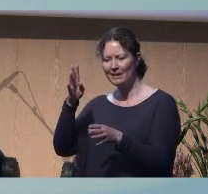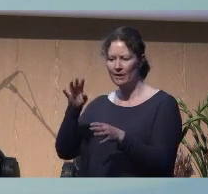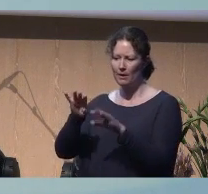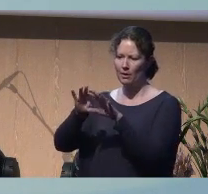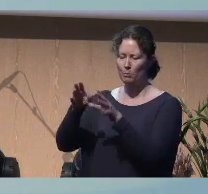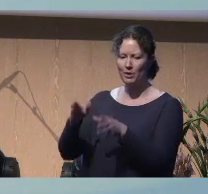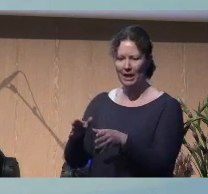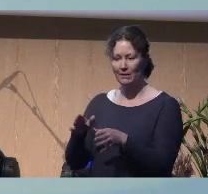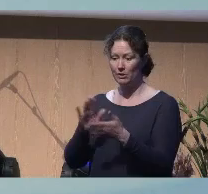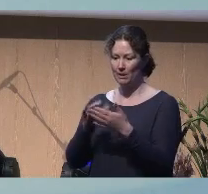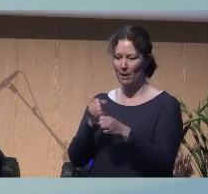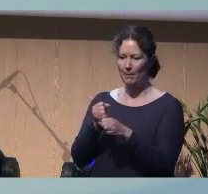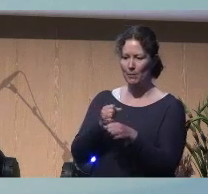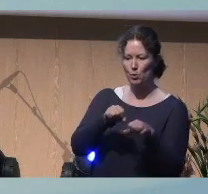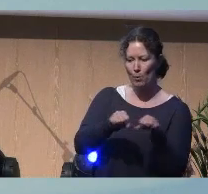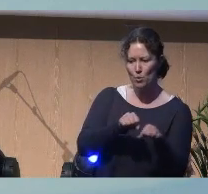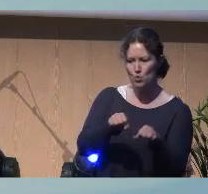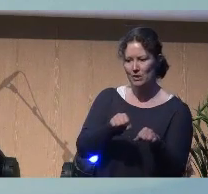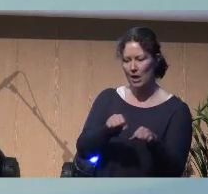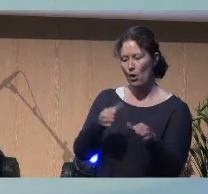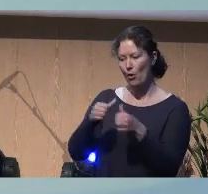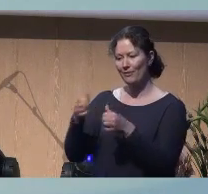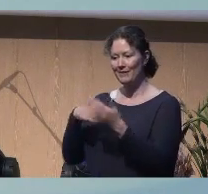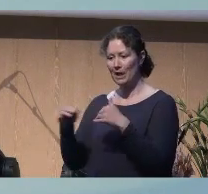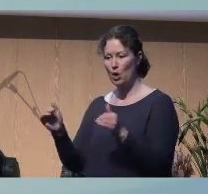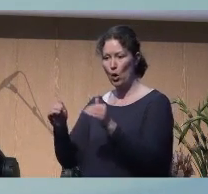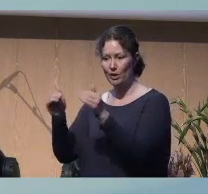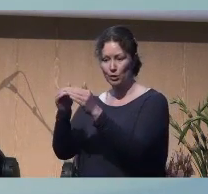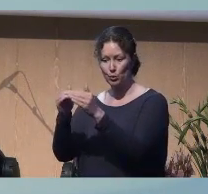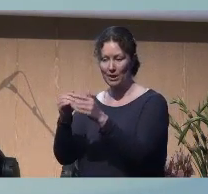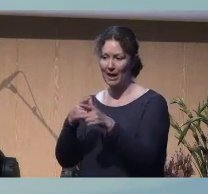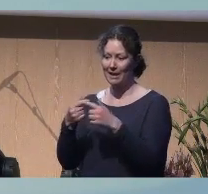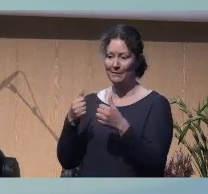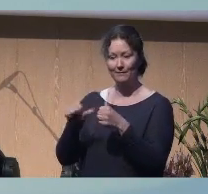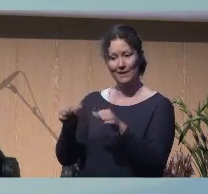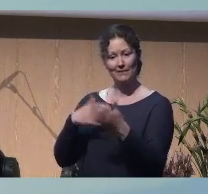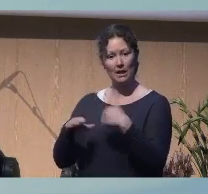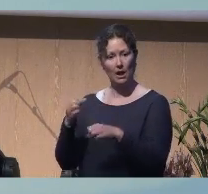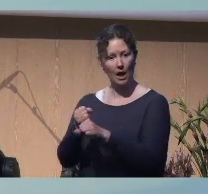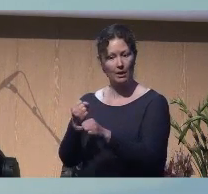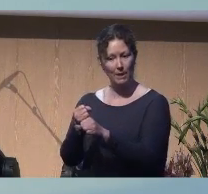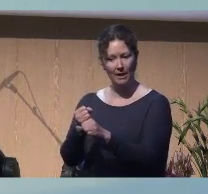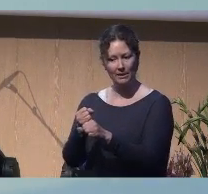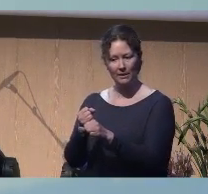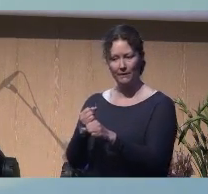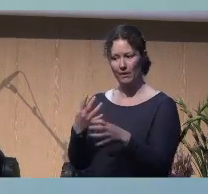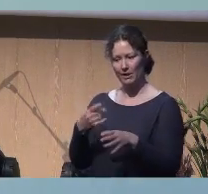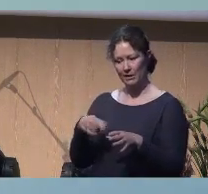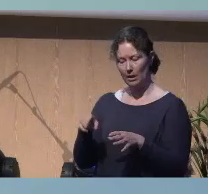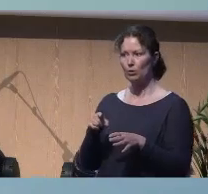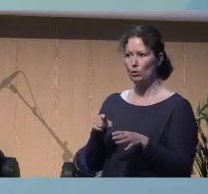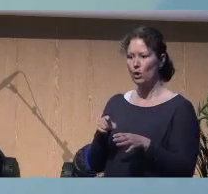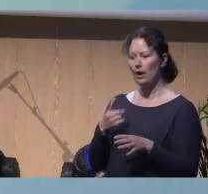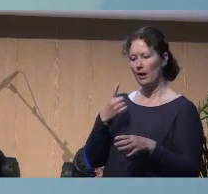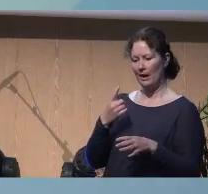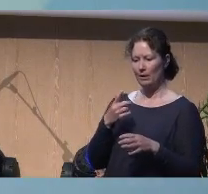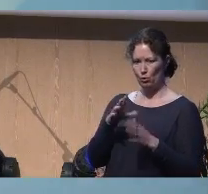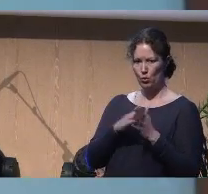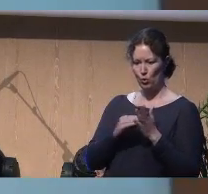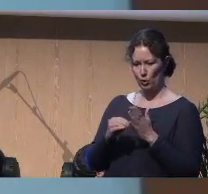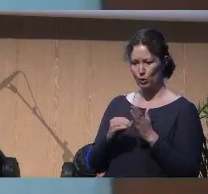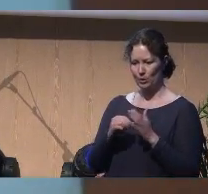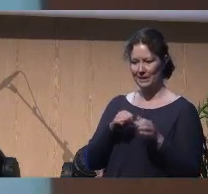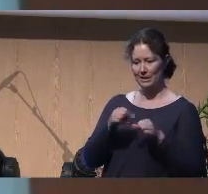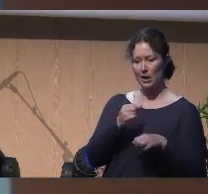samarbeid mellom kommune og frivillige organisasjoner, eller frivillig arbeid. Og en av konklusjonene, blant annet i regi av KS, en